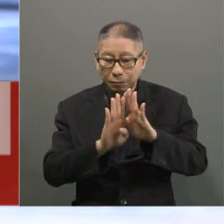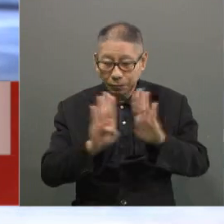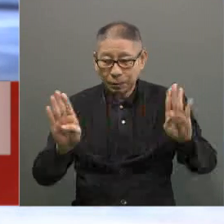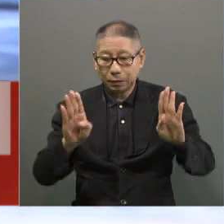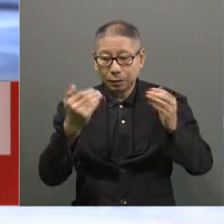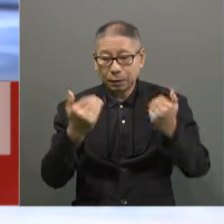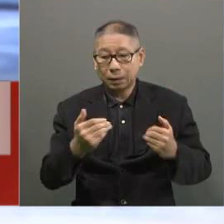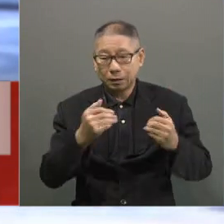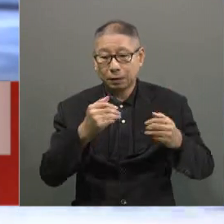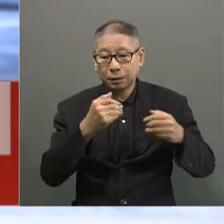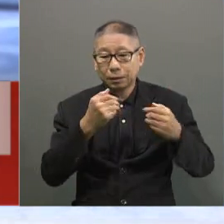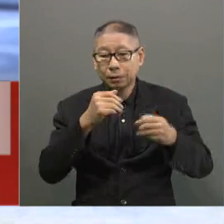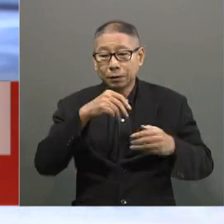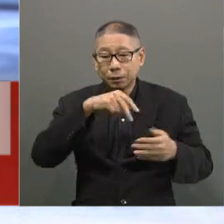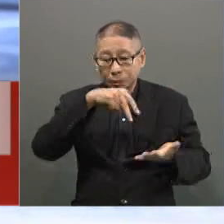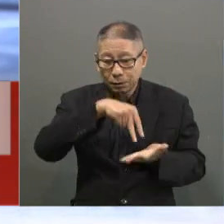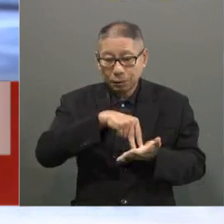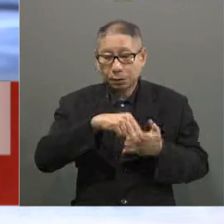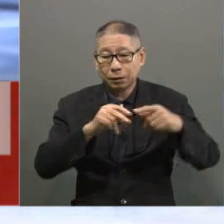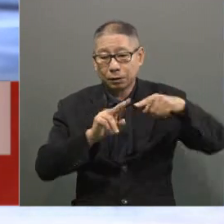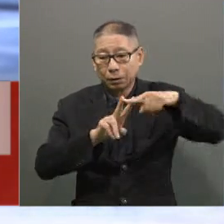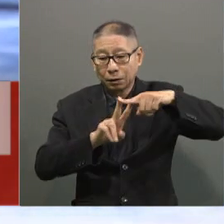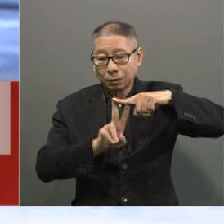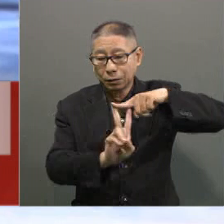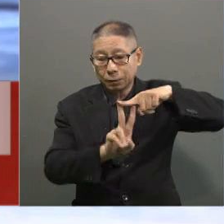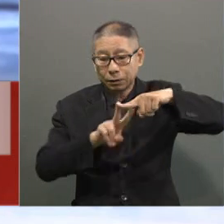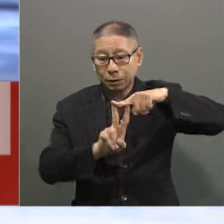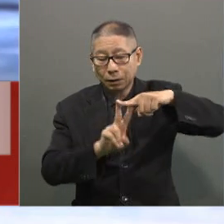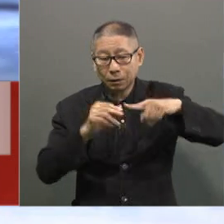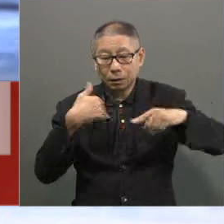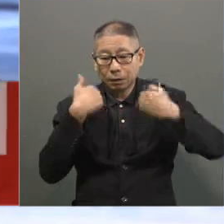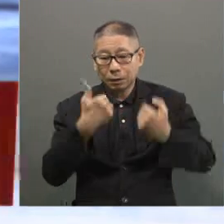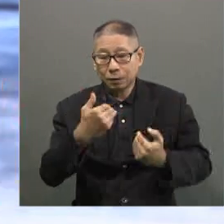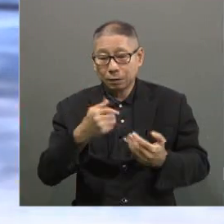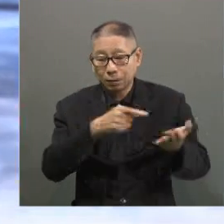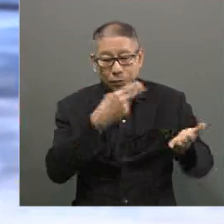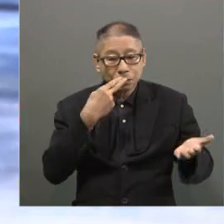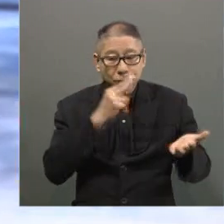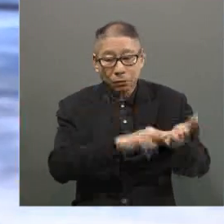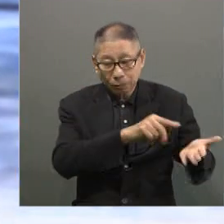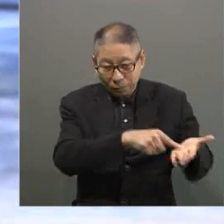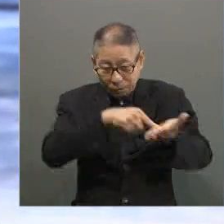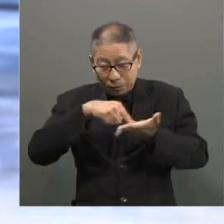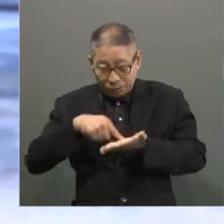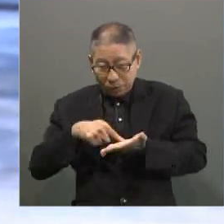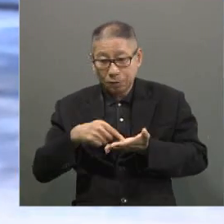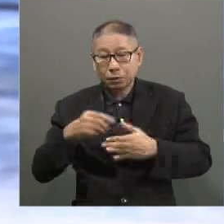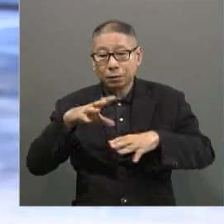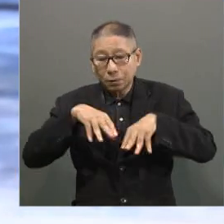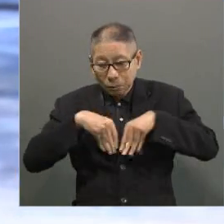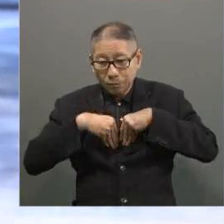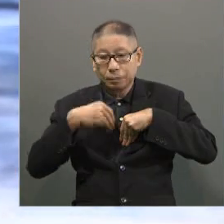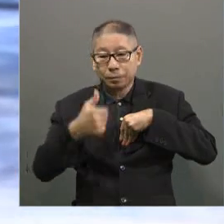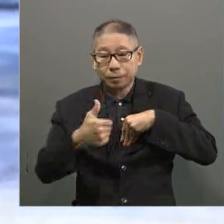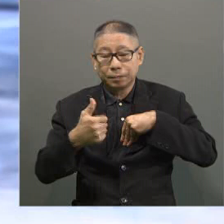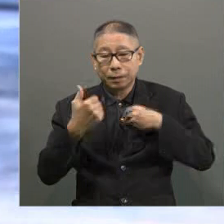เมืองดังนั้นขอเพียงประชาชนกลุ่มผู้ชุมนุมแจ้งหนังสือเข้ามาก็ยินดีจะให้ใช้เพื่อให้เป็นพื้นที่ปลอดภัยสำหรับ